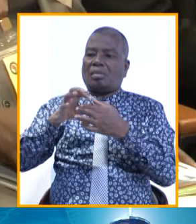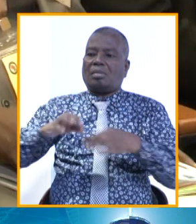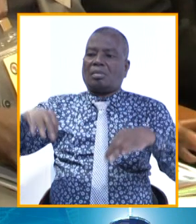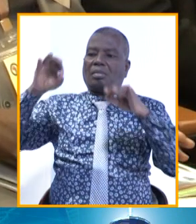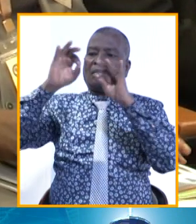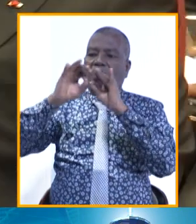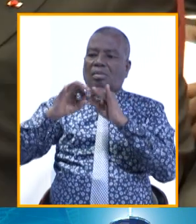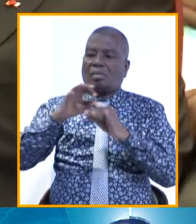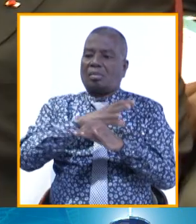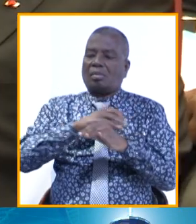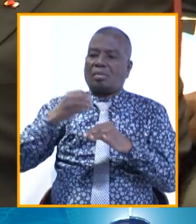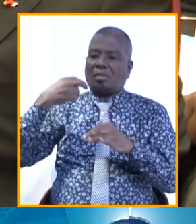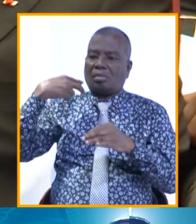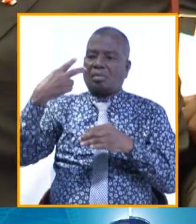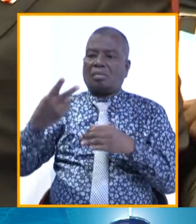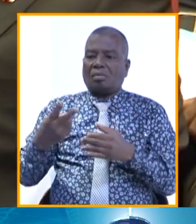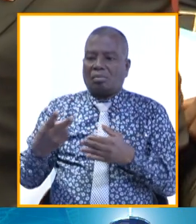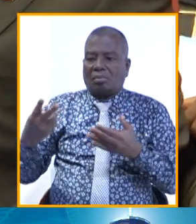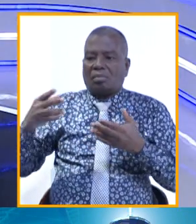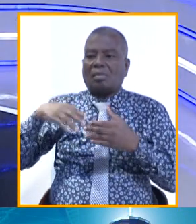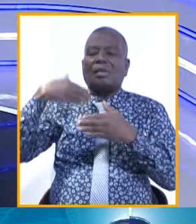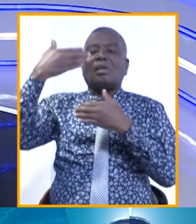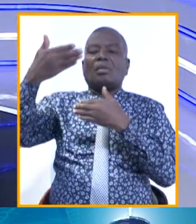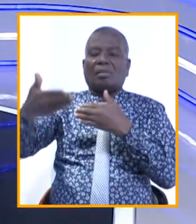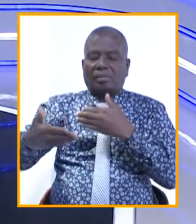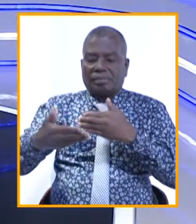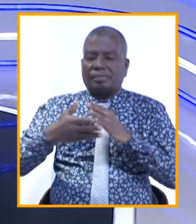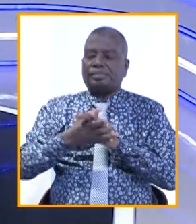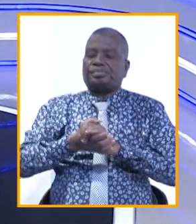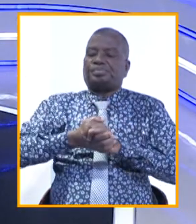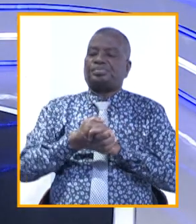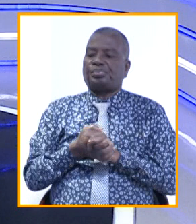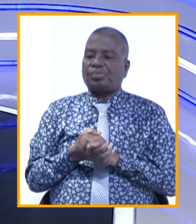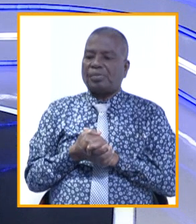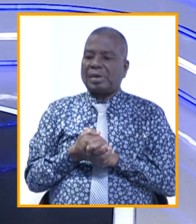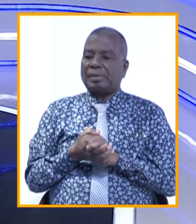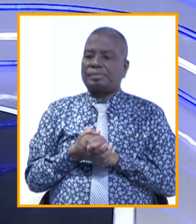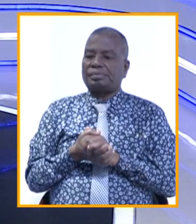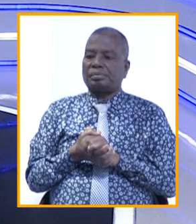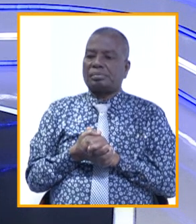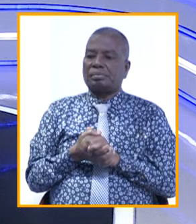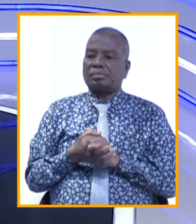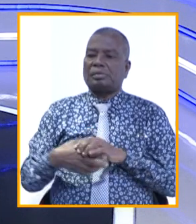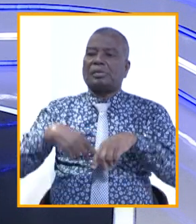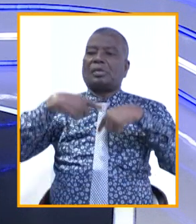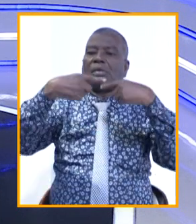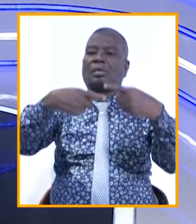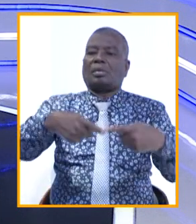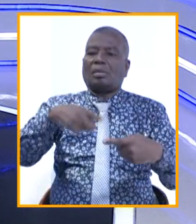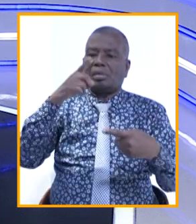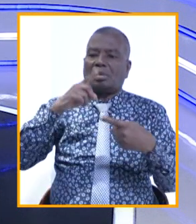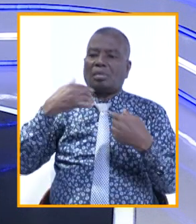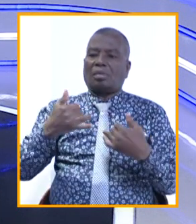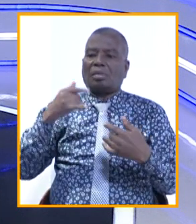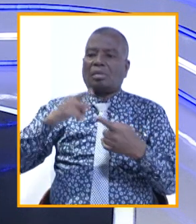l'organisation. Nous allons revenir largement sur ce sujet dans nos prochaines éditions. Rendons-nous à présent dans